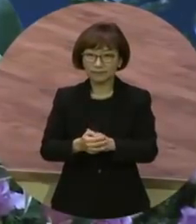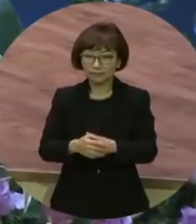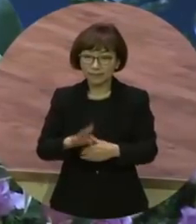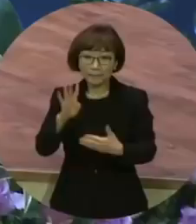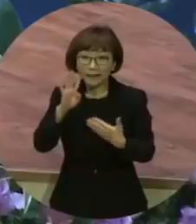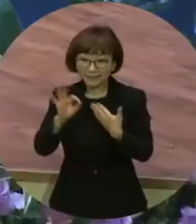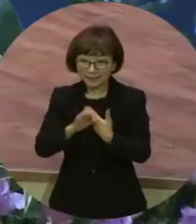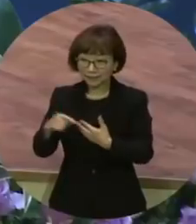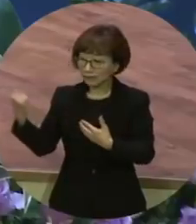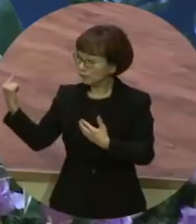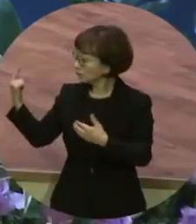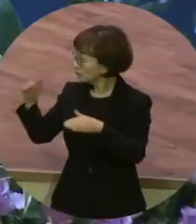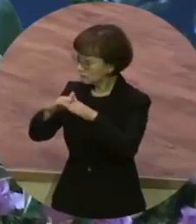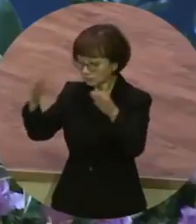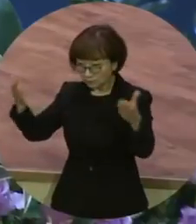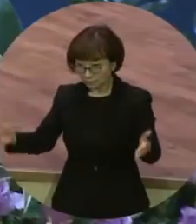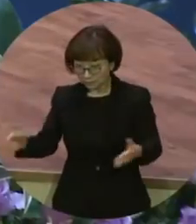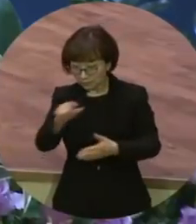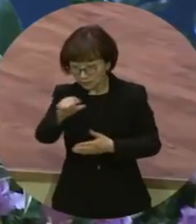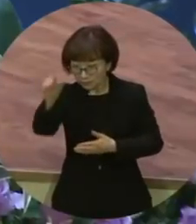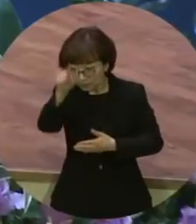돼요.